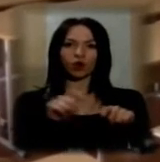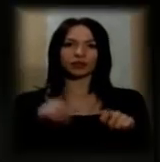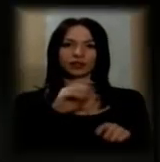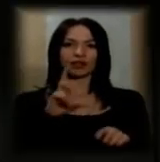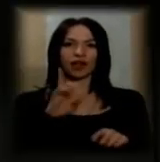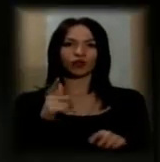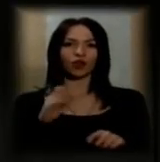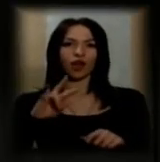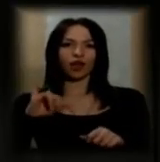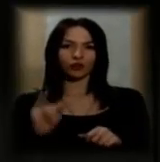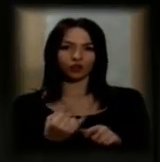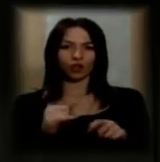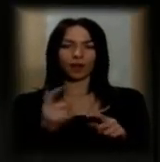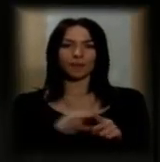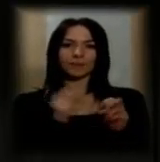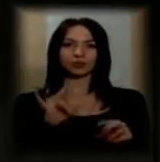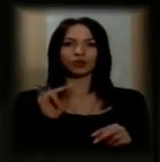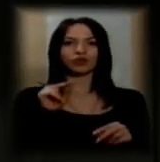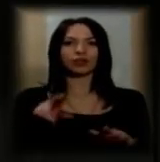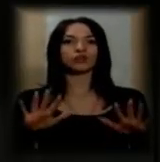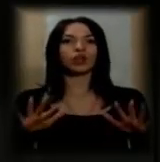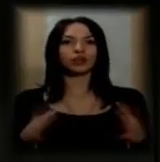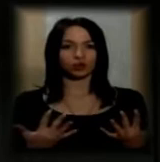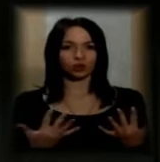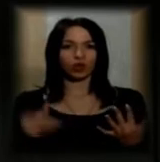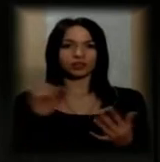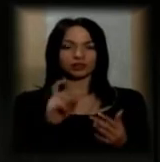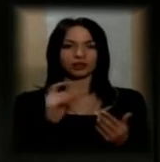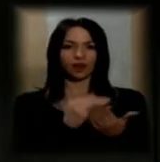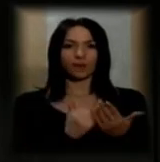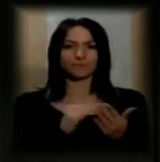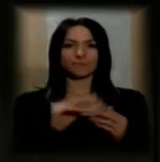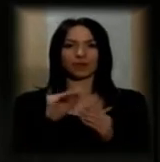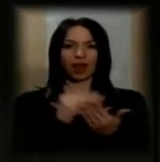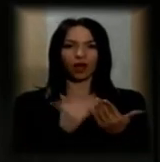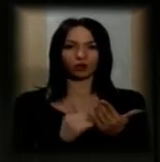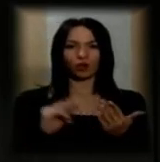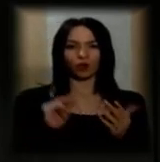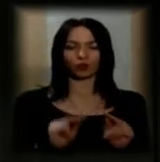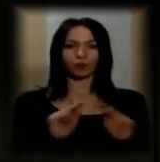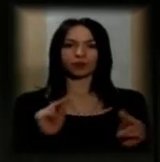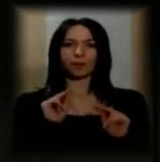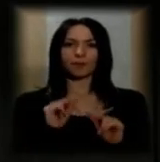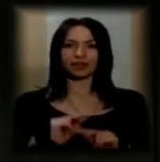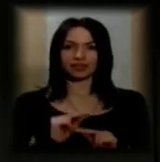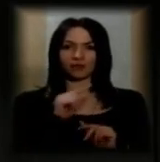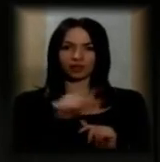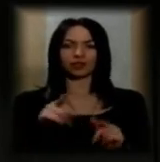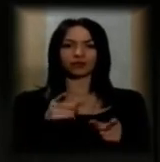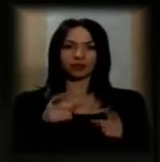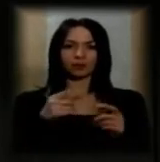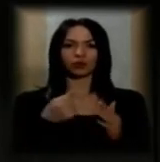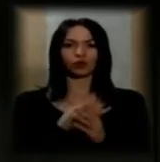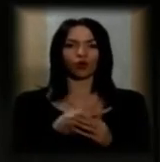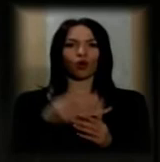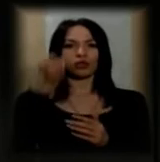ситуацій. Згідно річного плану роботи, педагогічні працівники залучаються до методичної, науково-методичної,